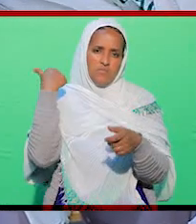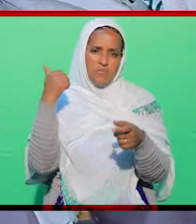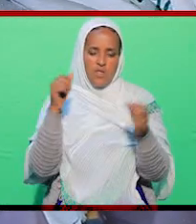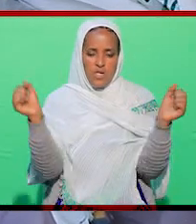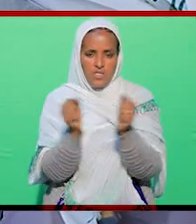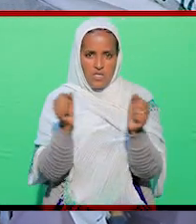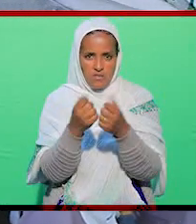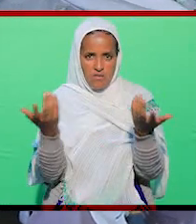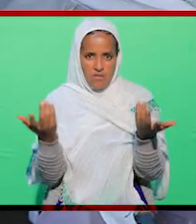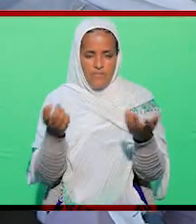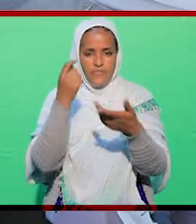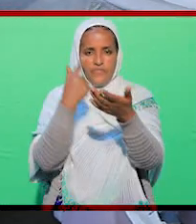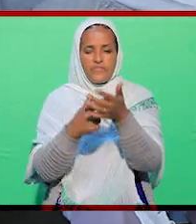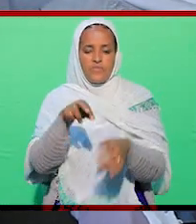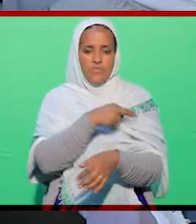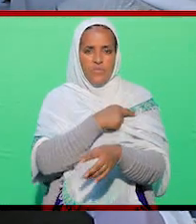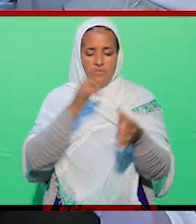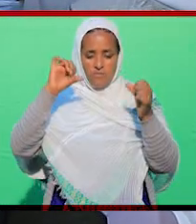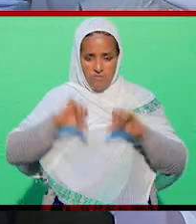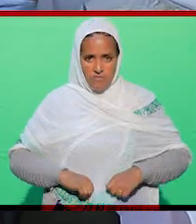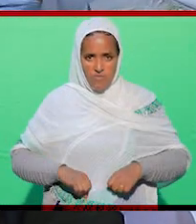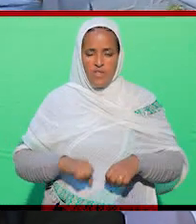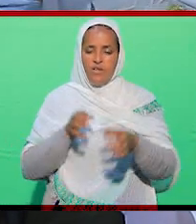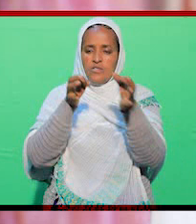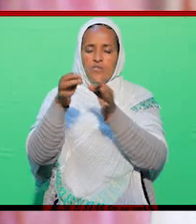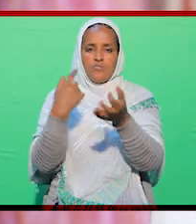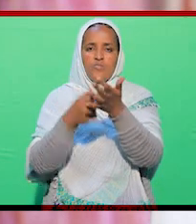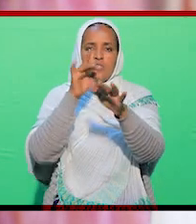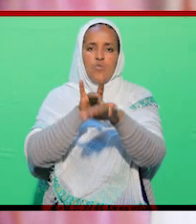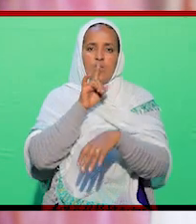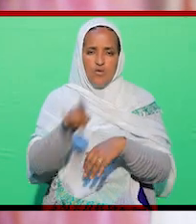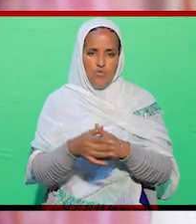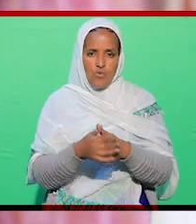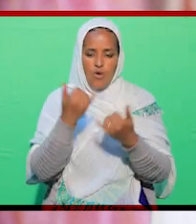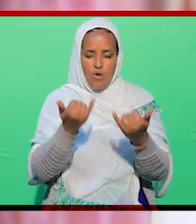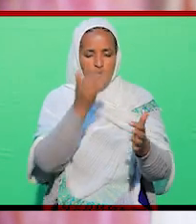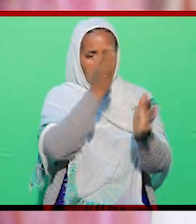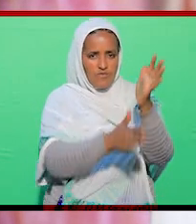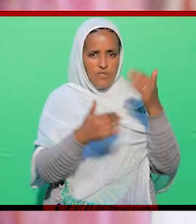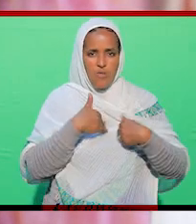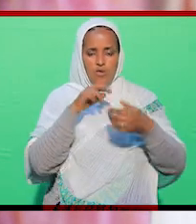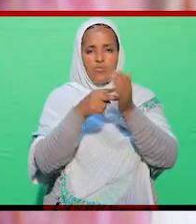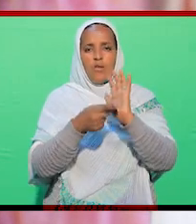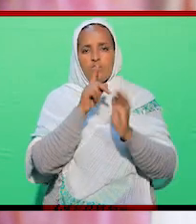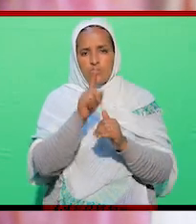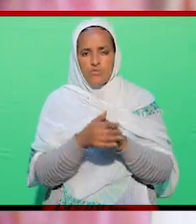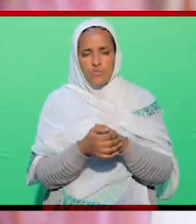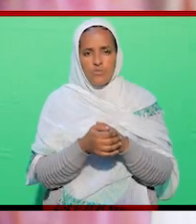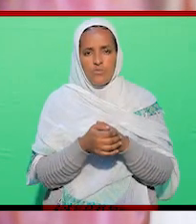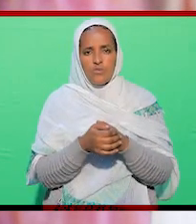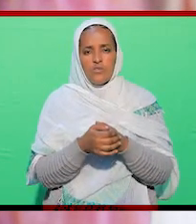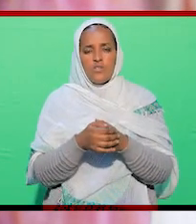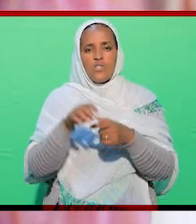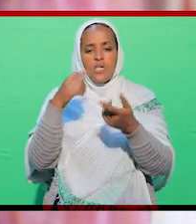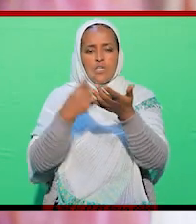ፍቅር ትቀዘቅዛለች። ሰው ከገንዘብ ብዛት ገንዘብን ተቀብሎ ሃይማኖትን እንደሚክድ የተገለጸው እዛ ነው፣ አሁን